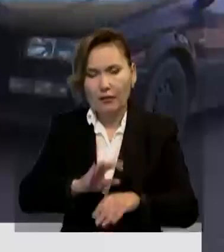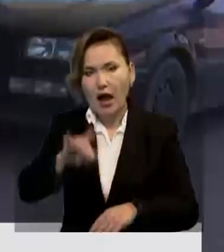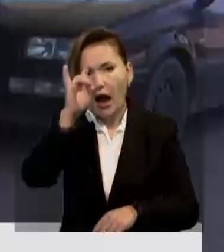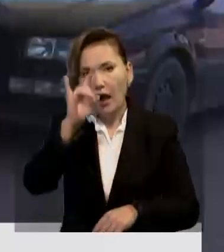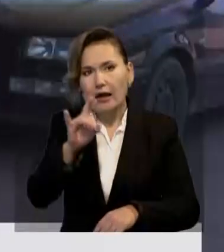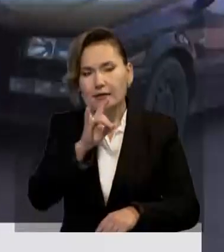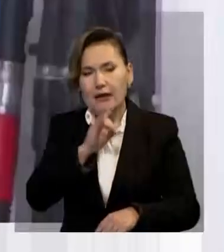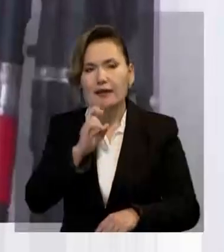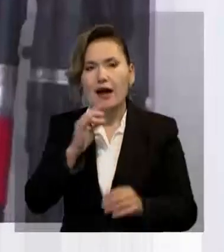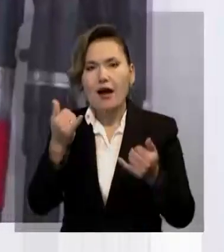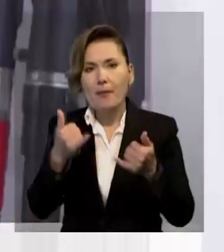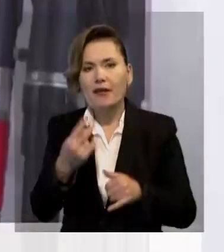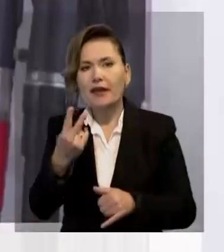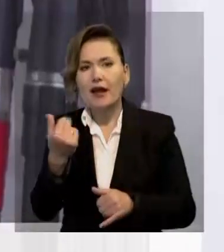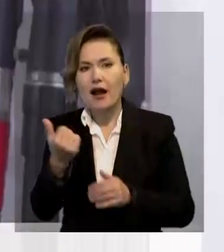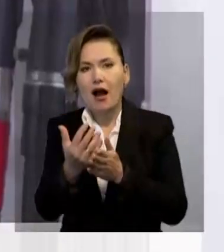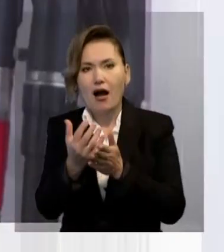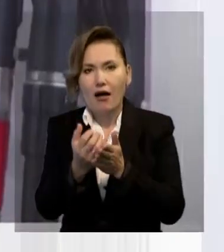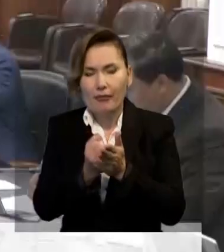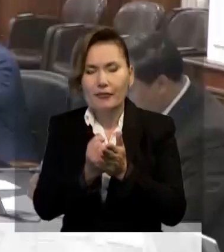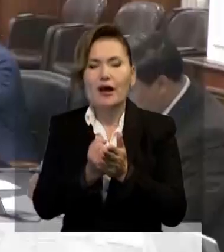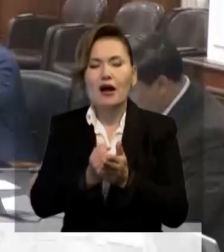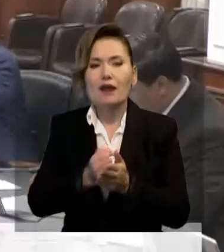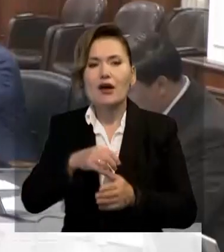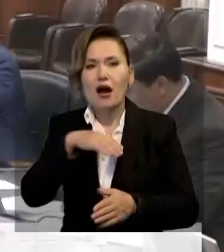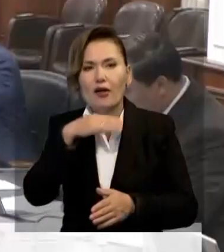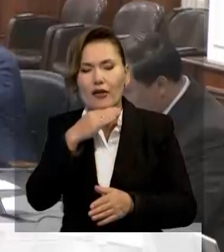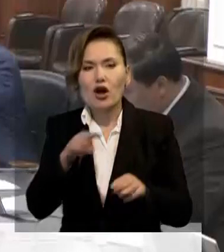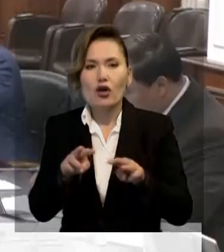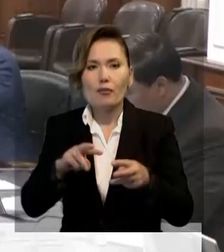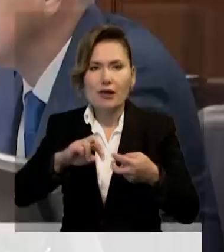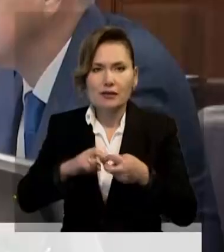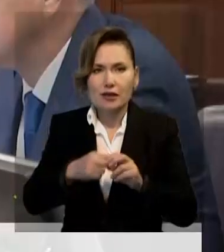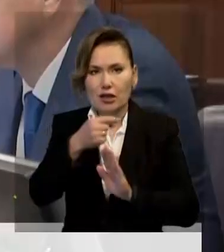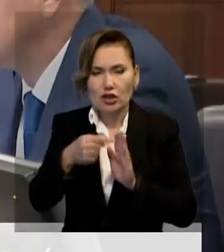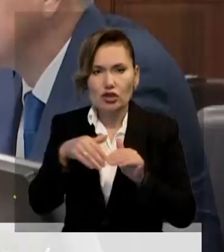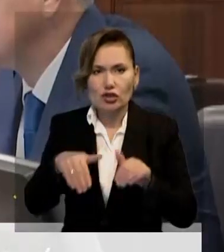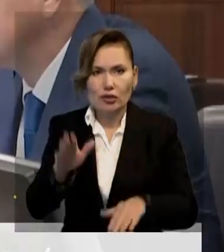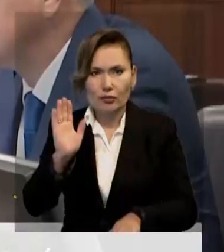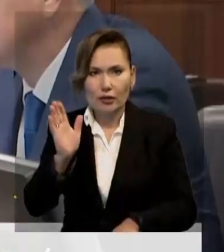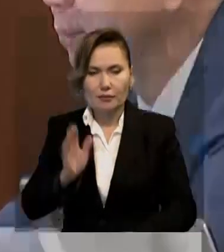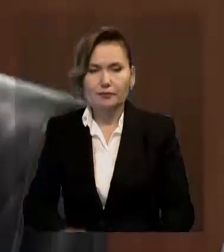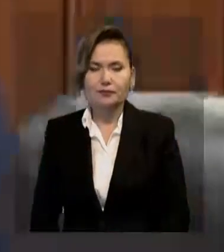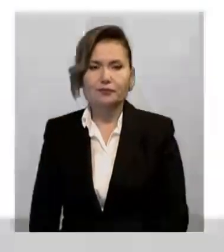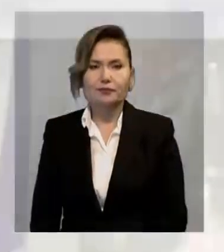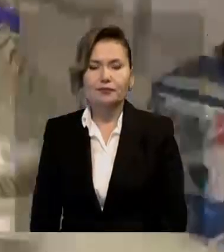Қазақстанда дизель отынының 2 аптаға жететін қоры қалды. Үкімет мәселені қалай реттемек?